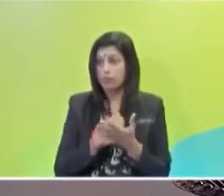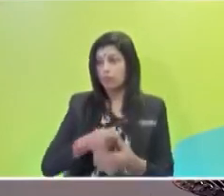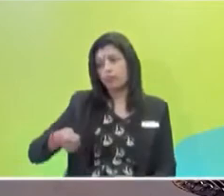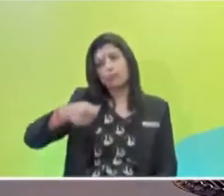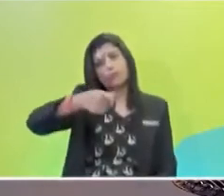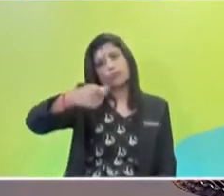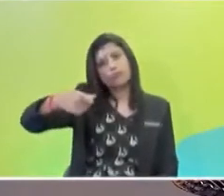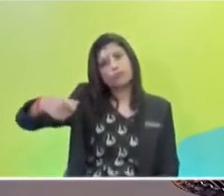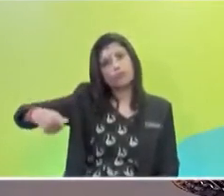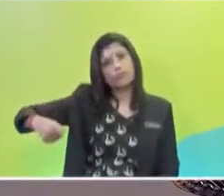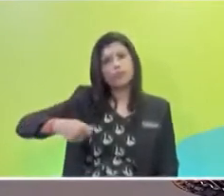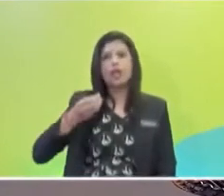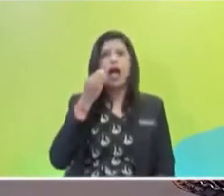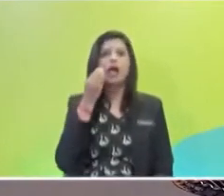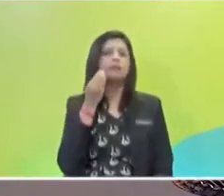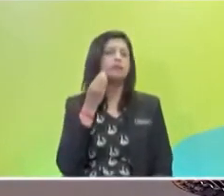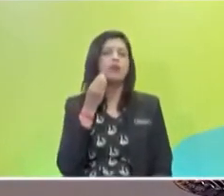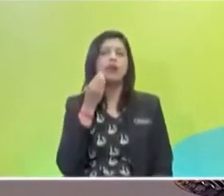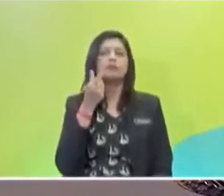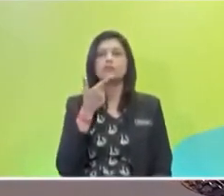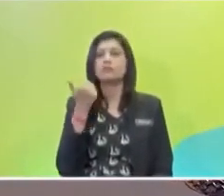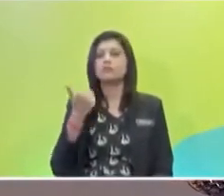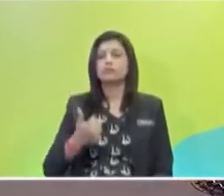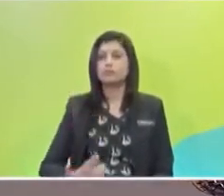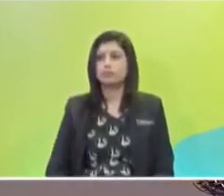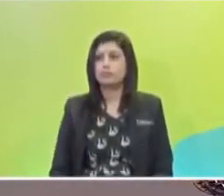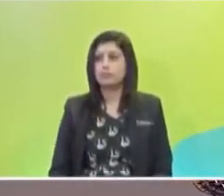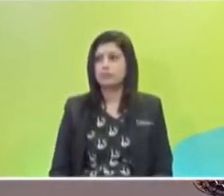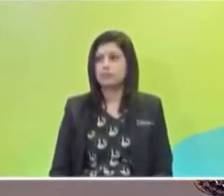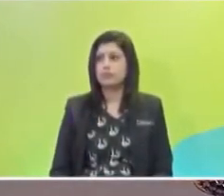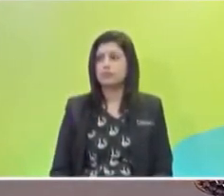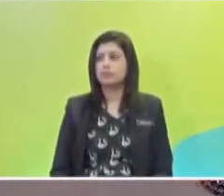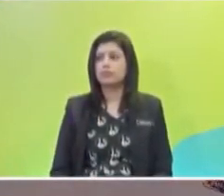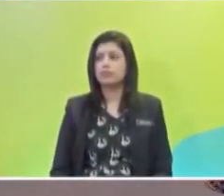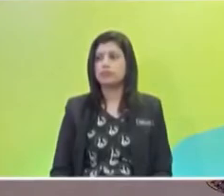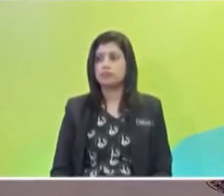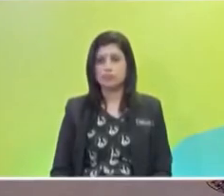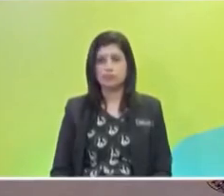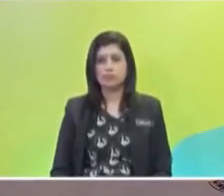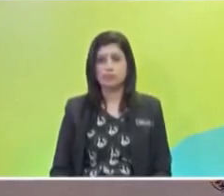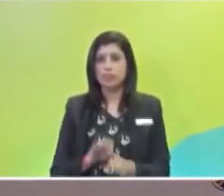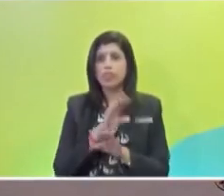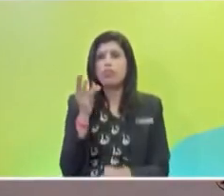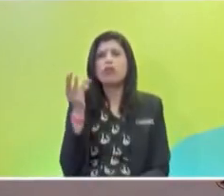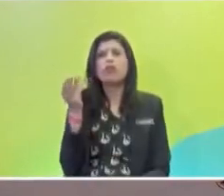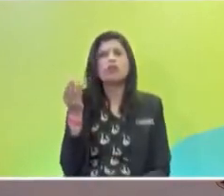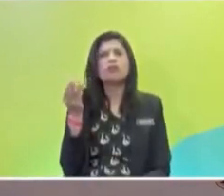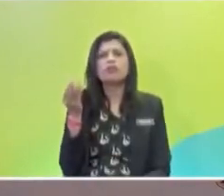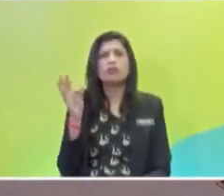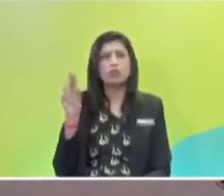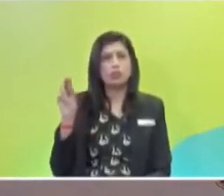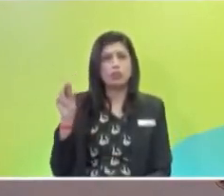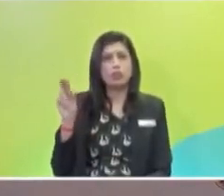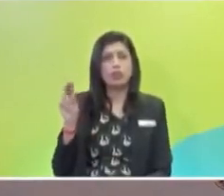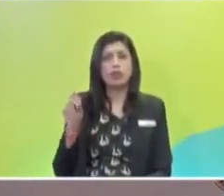punya kerangupan ni ya. Tumbuk kacang ni pun tak boleh tumbuk sampai halus-halus sangat. Betul. Nanti dia jadi serbuk kacang pula.